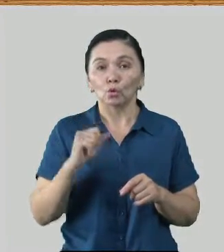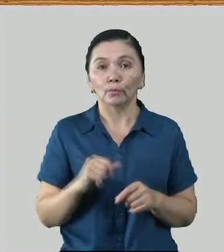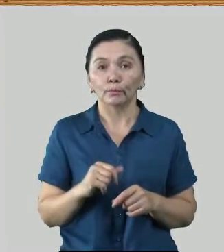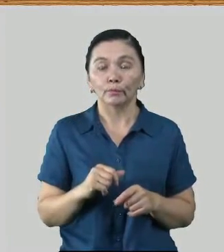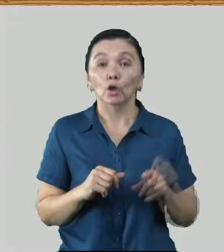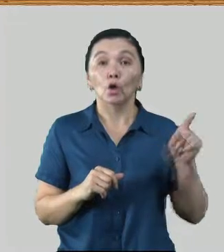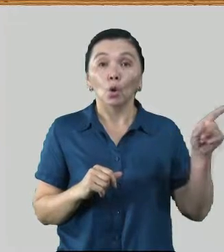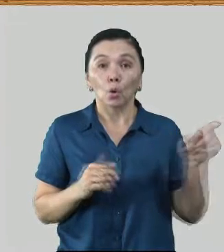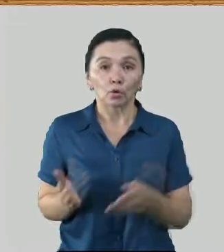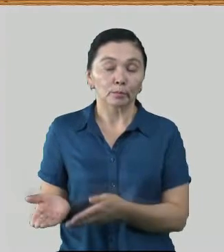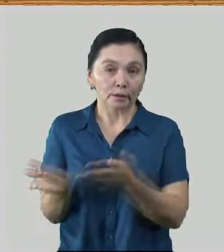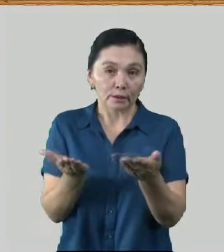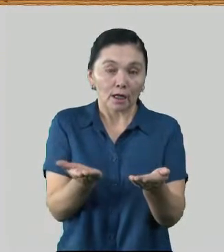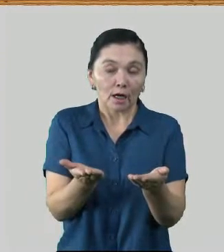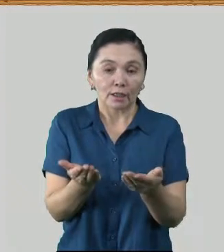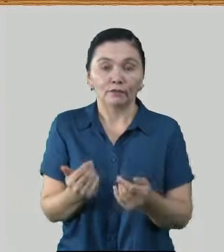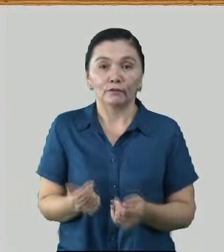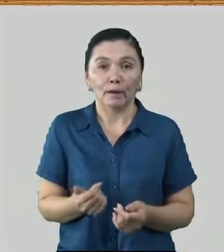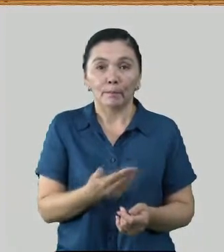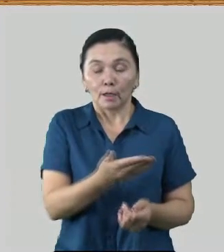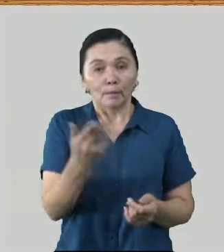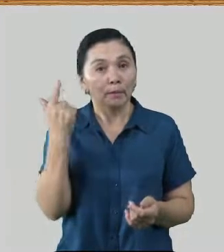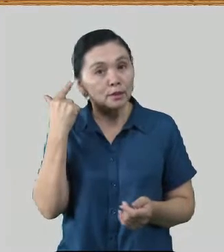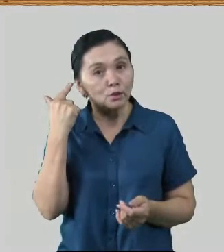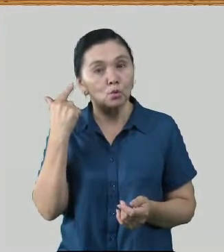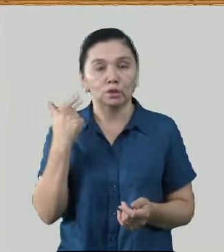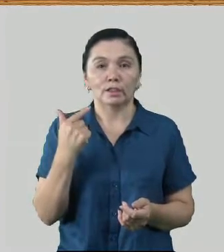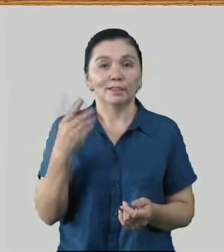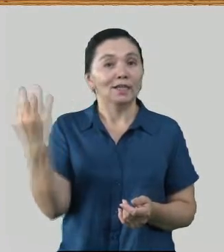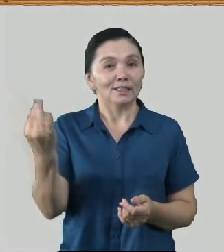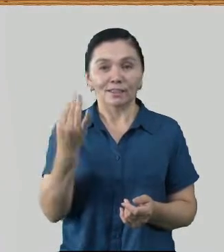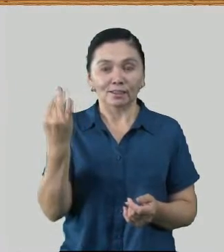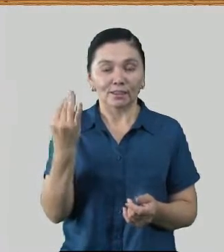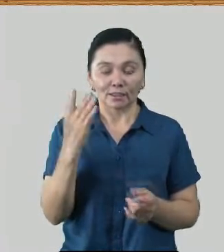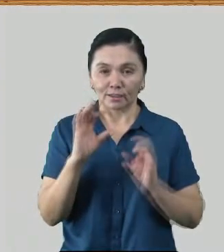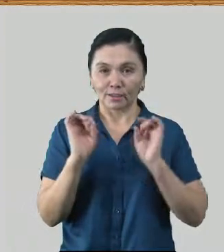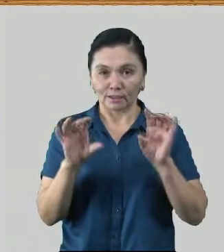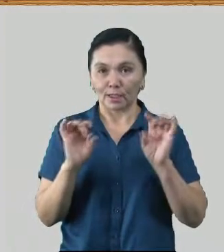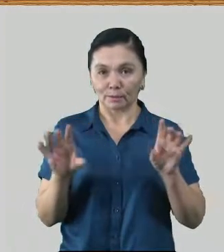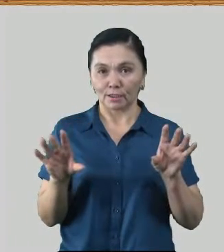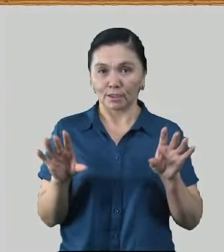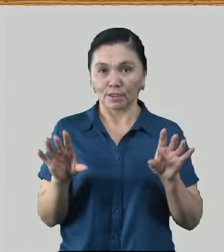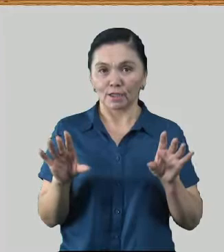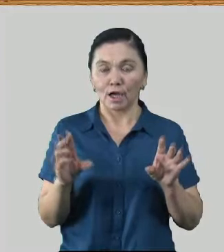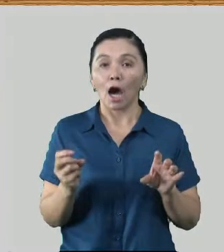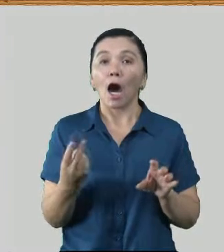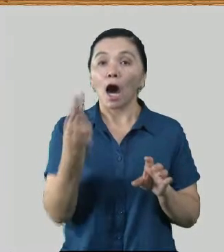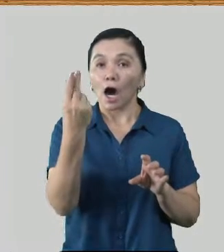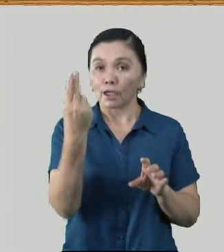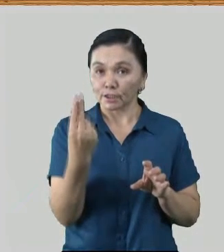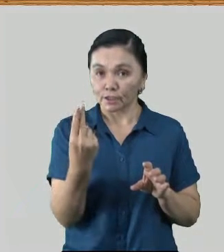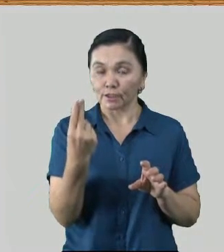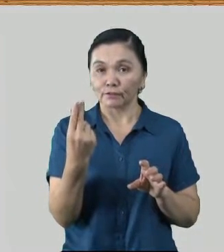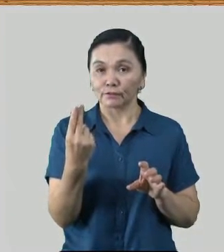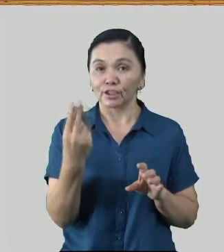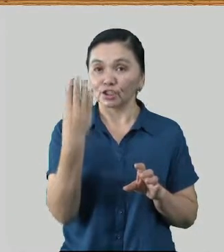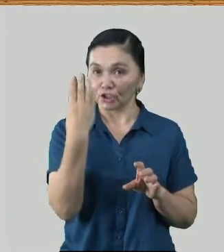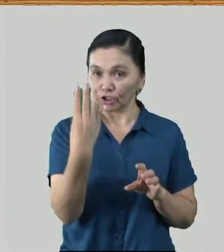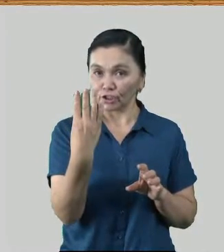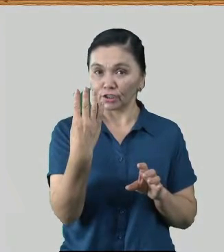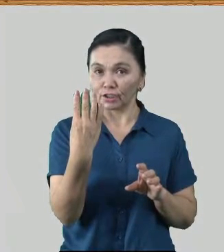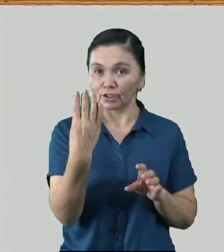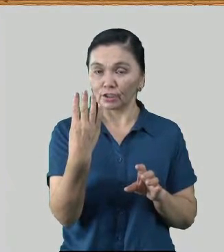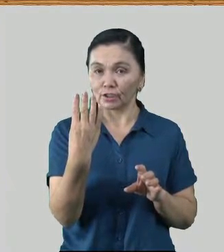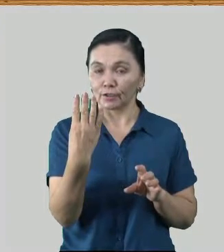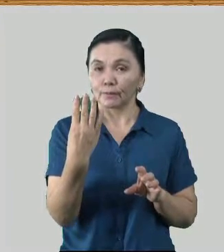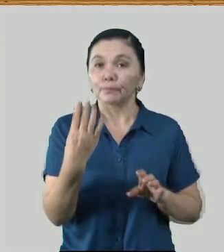Он предлагает вам послушать интересные сообщения о цифре 4